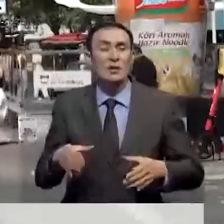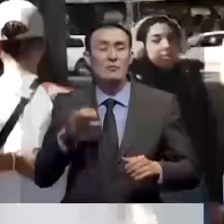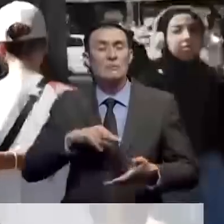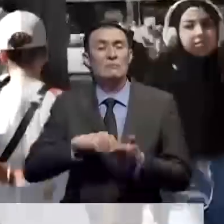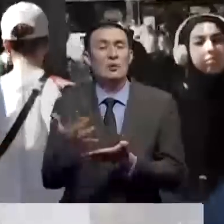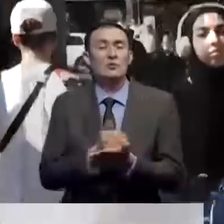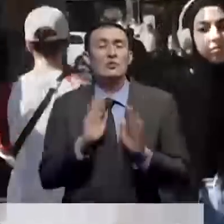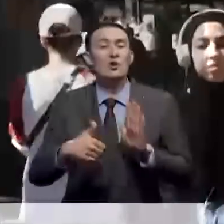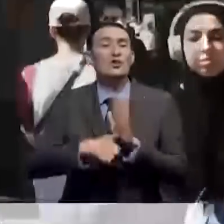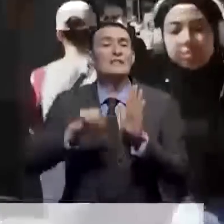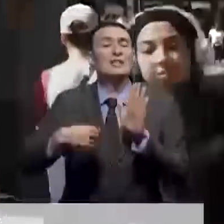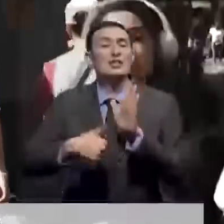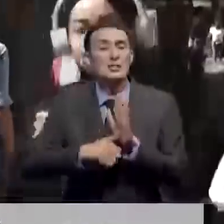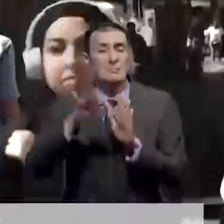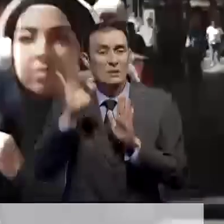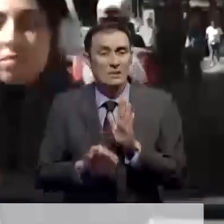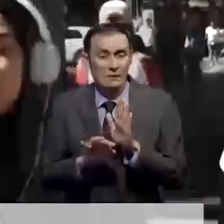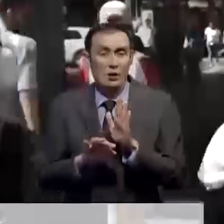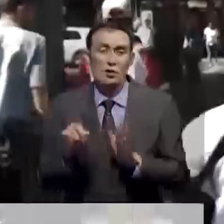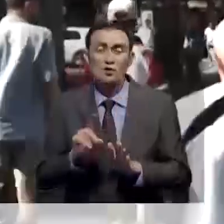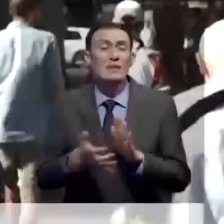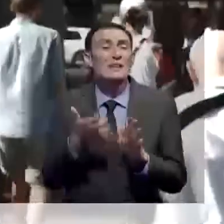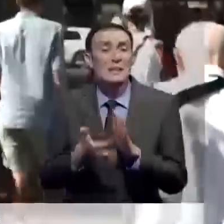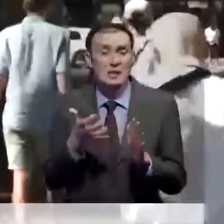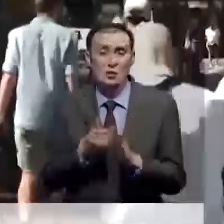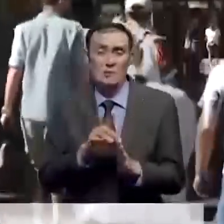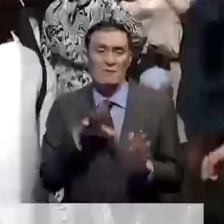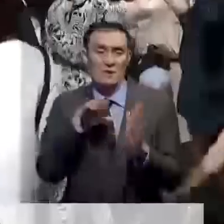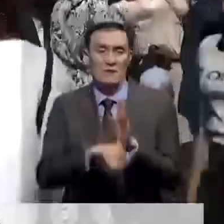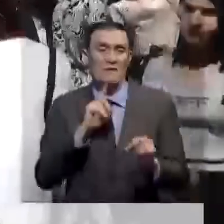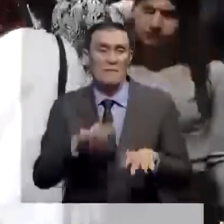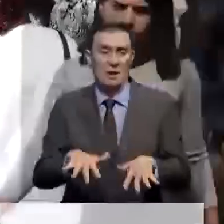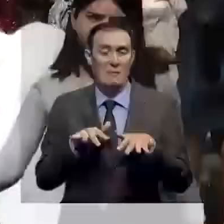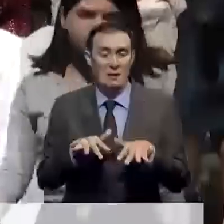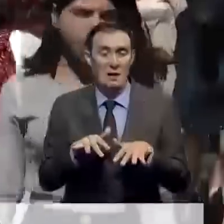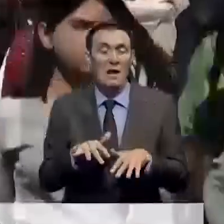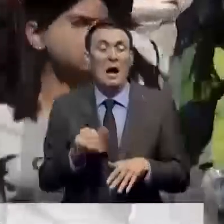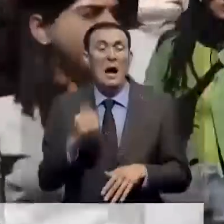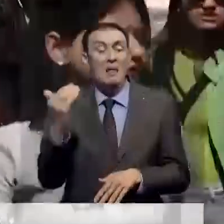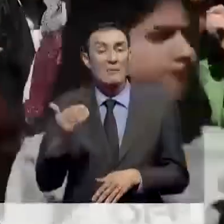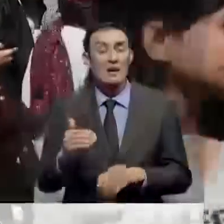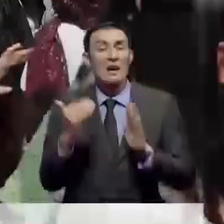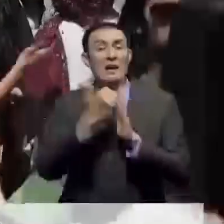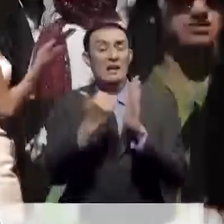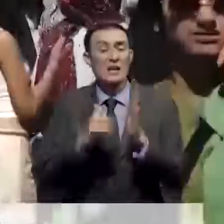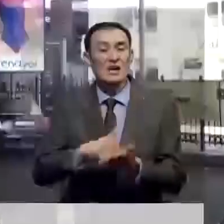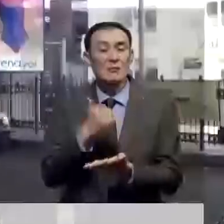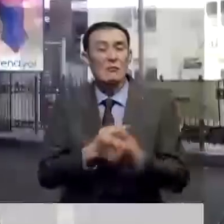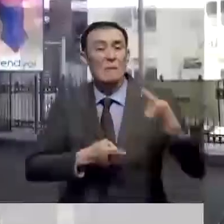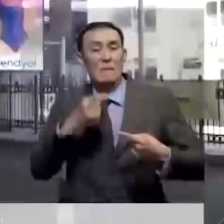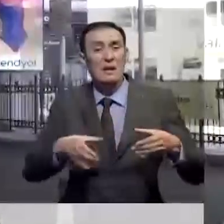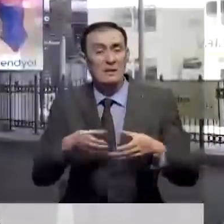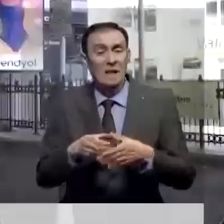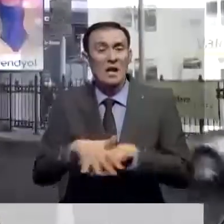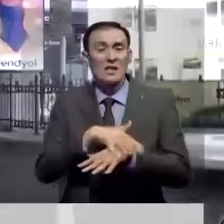может рассчитывать лишь на 6,6%, чего недостаточно для вхождения в парламент. В то время как рейтинг основного